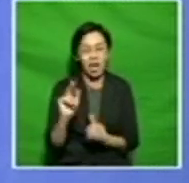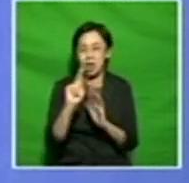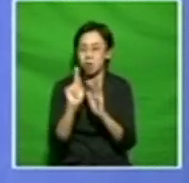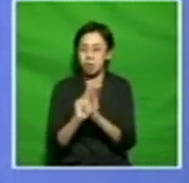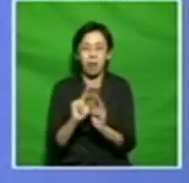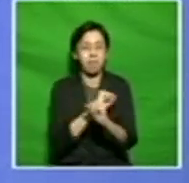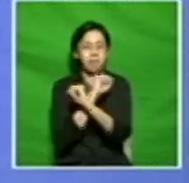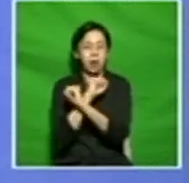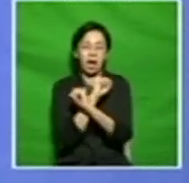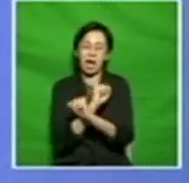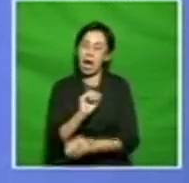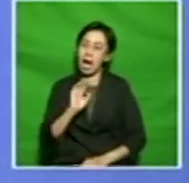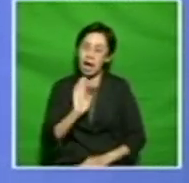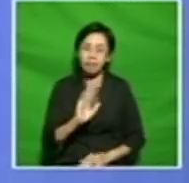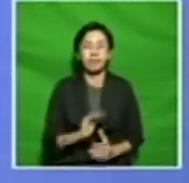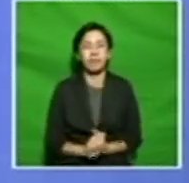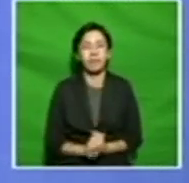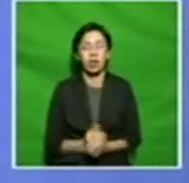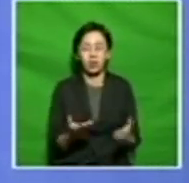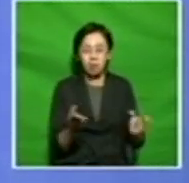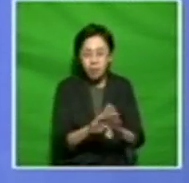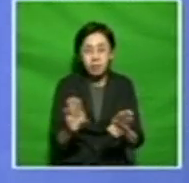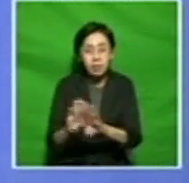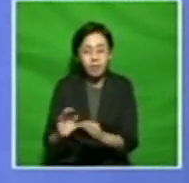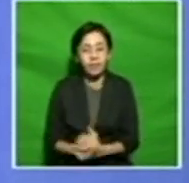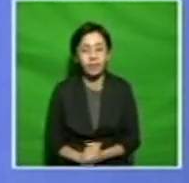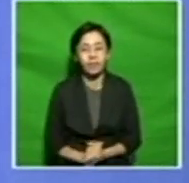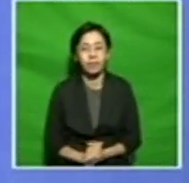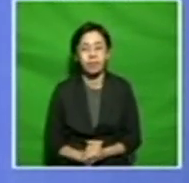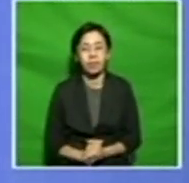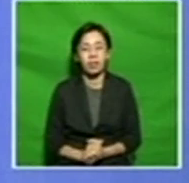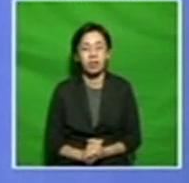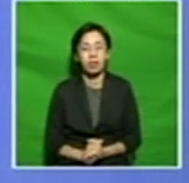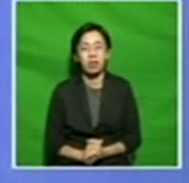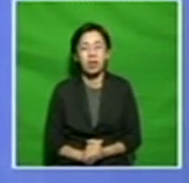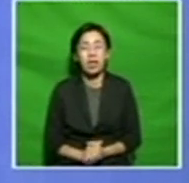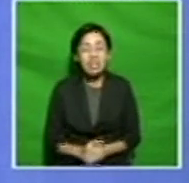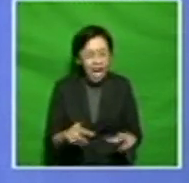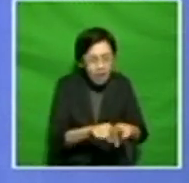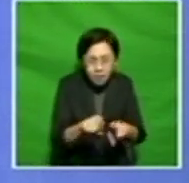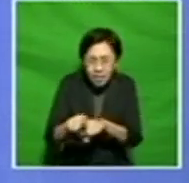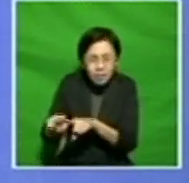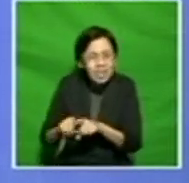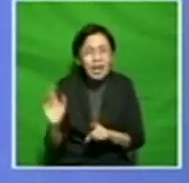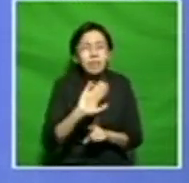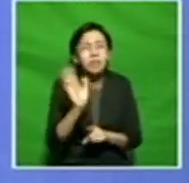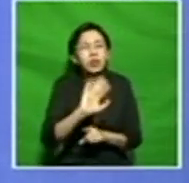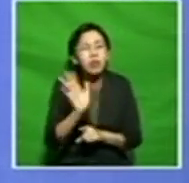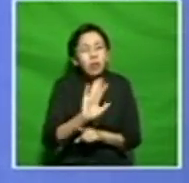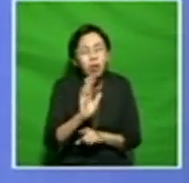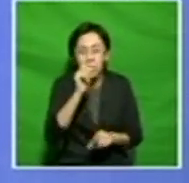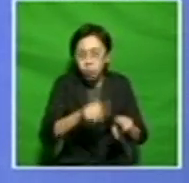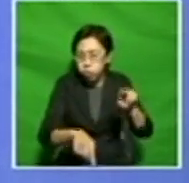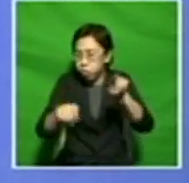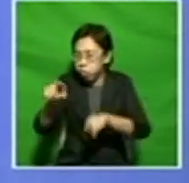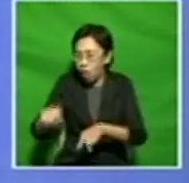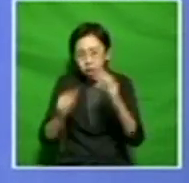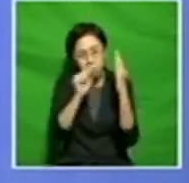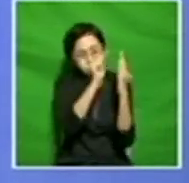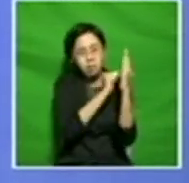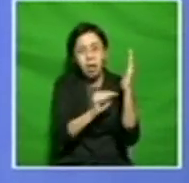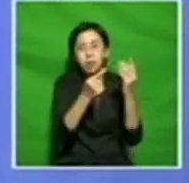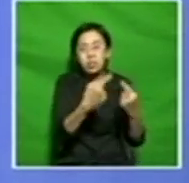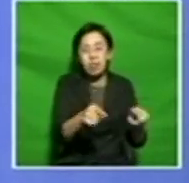องกันแต่ไม่จำเป็นต้องสั่งห้ามหรือปิดเหมือนกันหมดทุกแห่งเพราะแต่ละแห่งมันจะมี